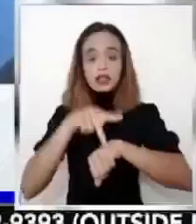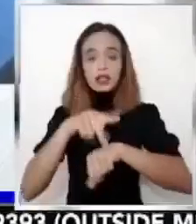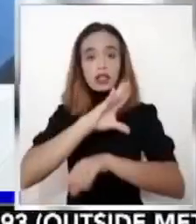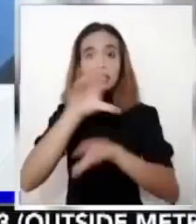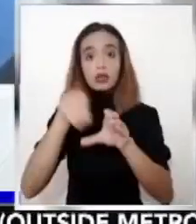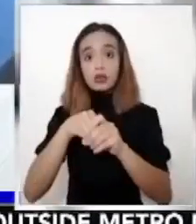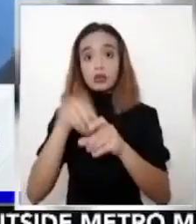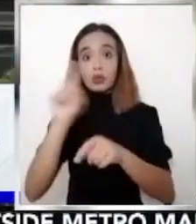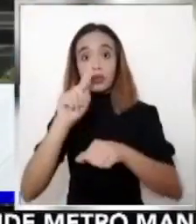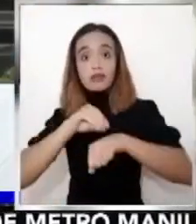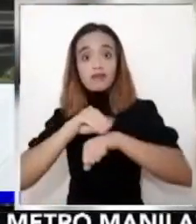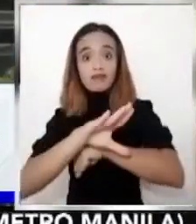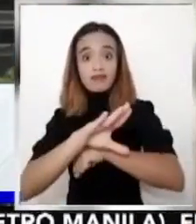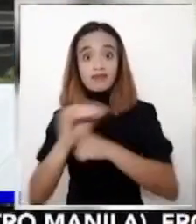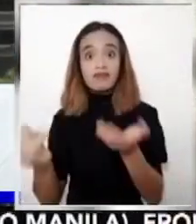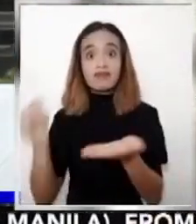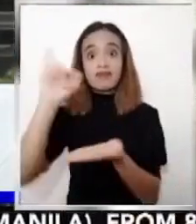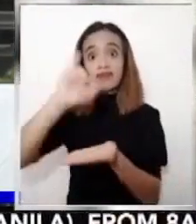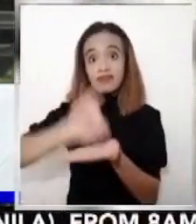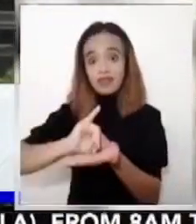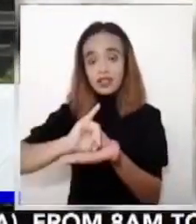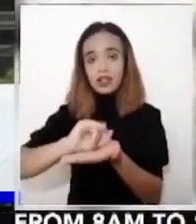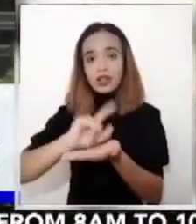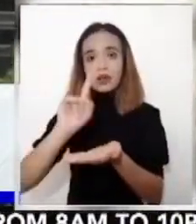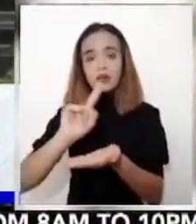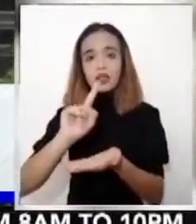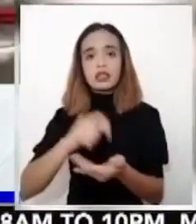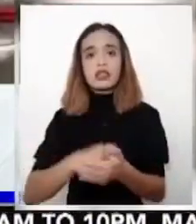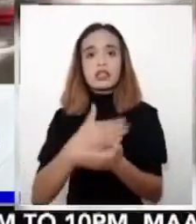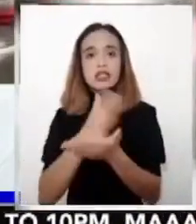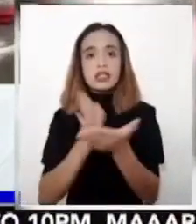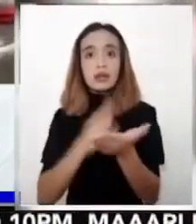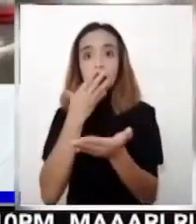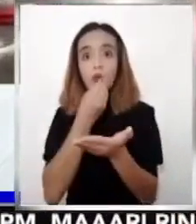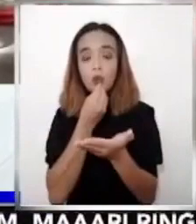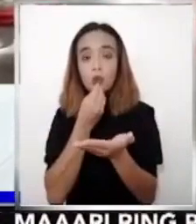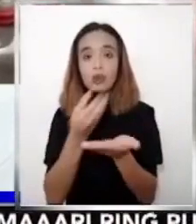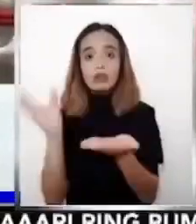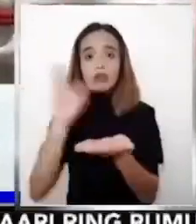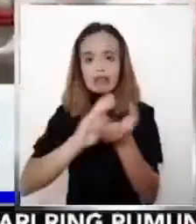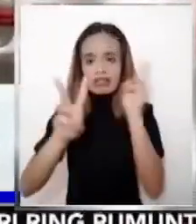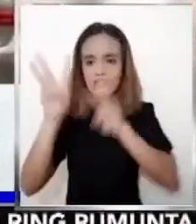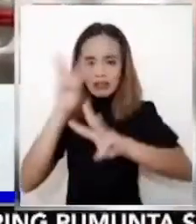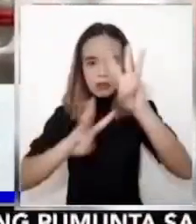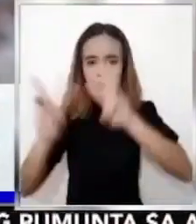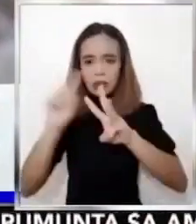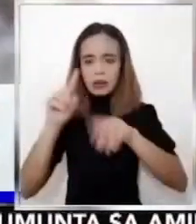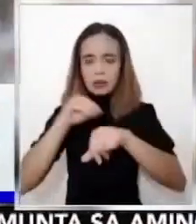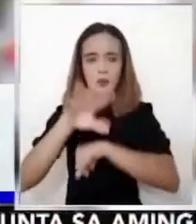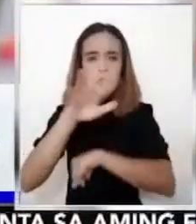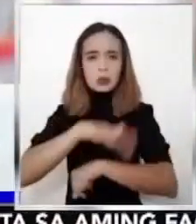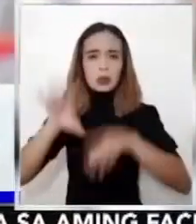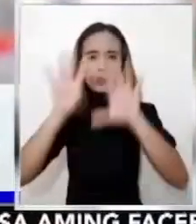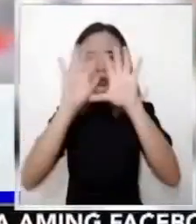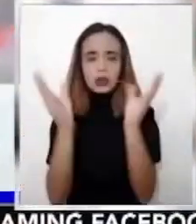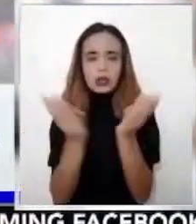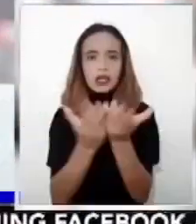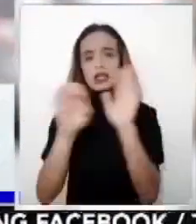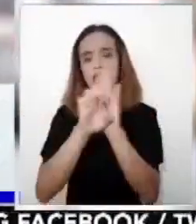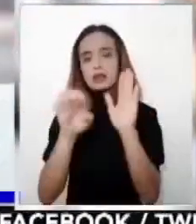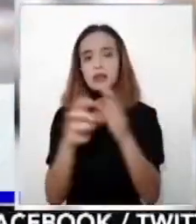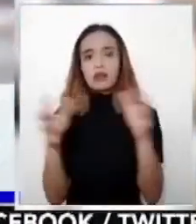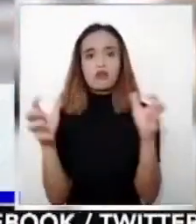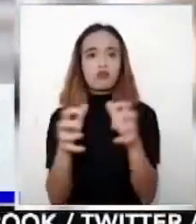FDI, ang pag-aalala ng ilang namumuhunan sa epekto ng mga pangyayari sa mundo tulad ng gulo sa pagitan ng Ukraine at